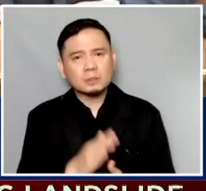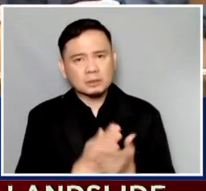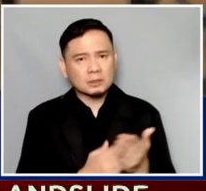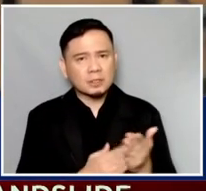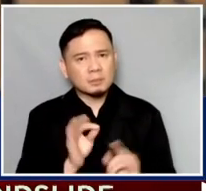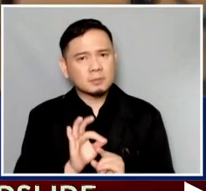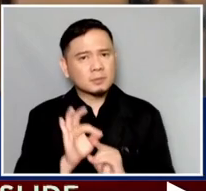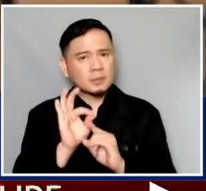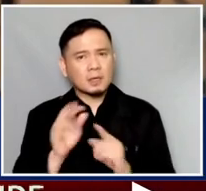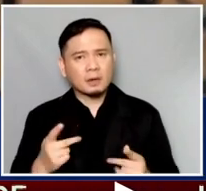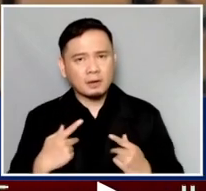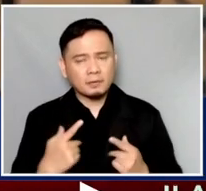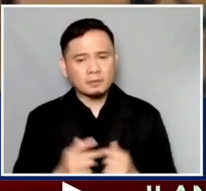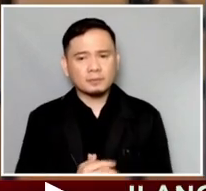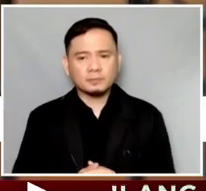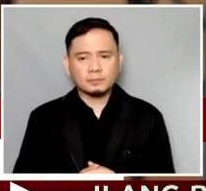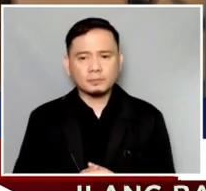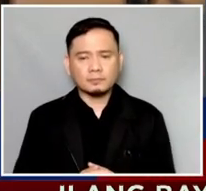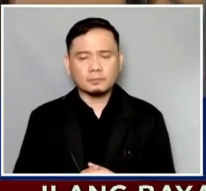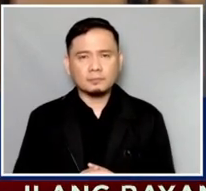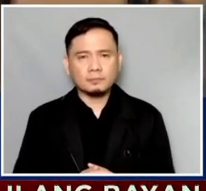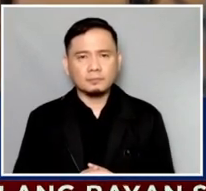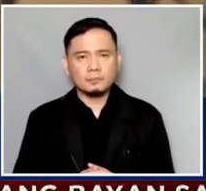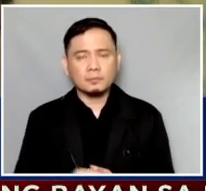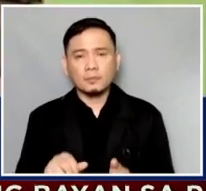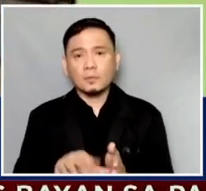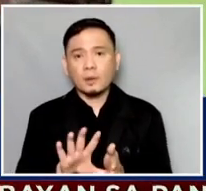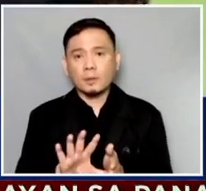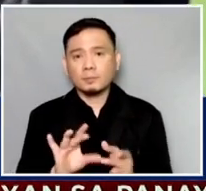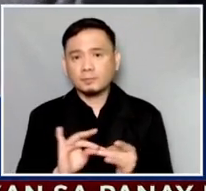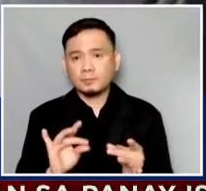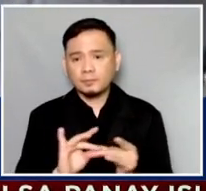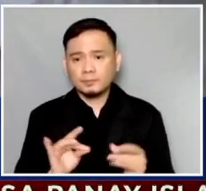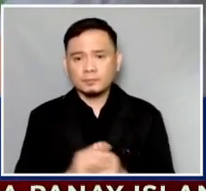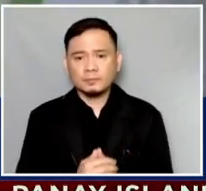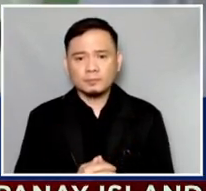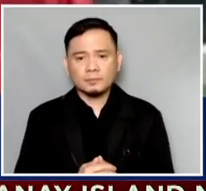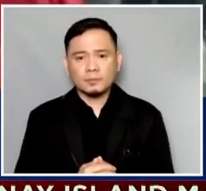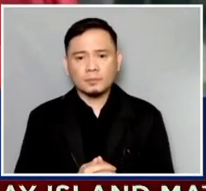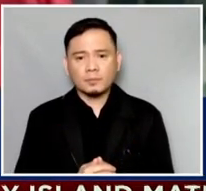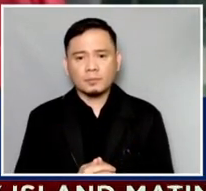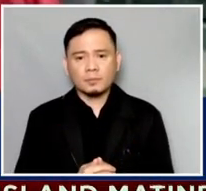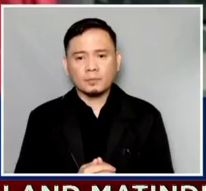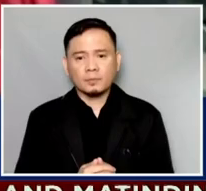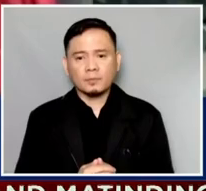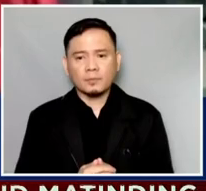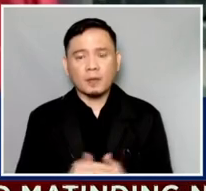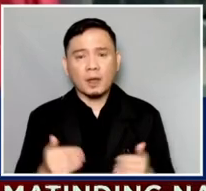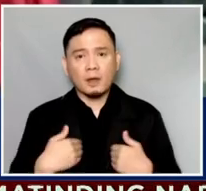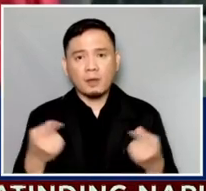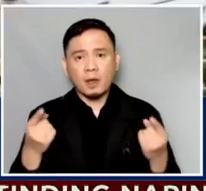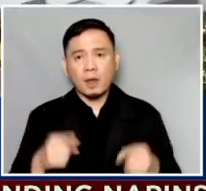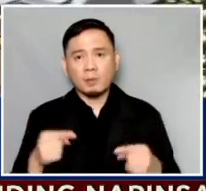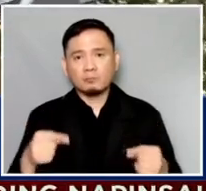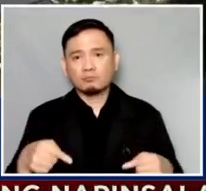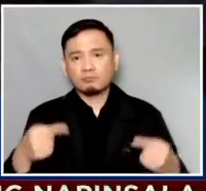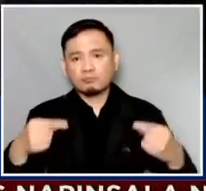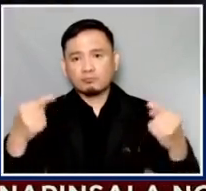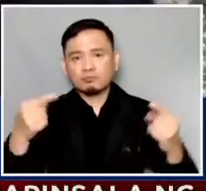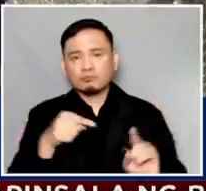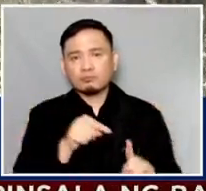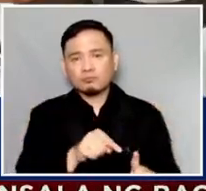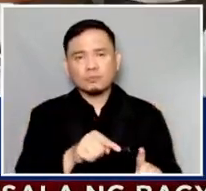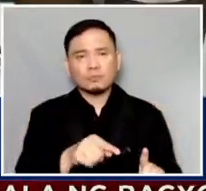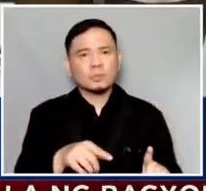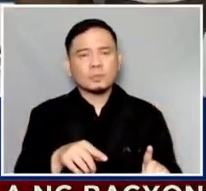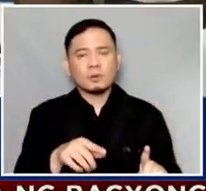niya. Samantala, sinabi naman ng COMELEC na areglado na lahat ng mga napaulat na aberya sa pagsisimula ng overseas voting. Hinihintay